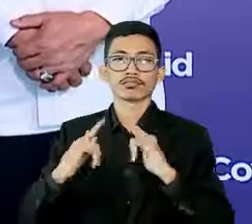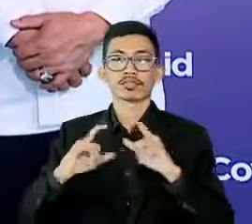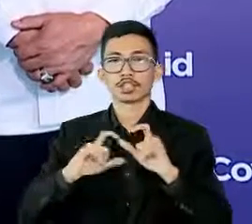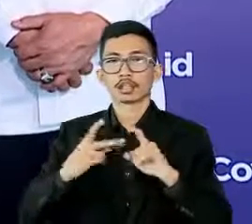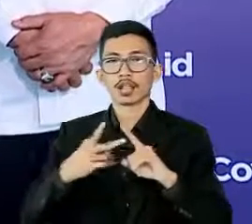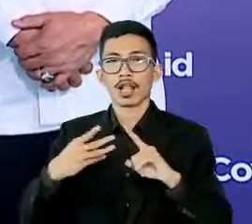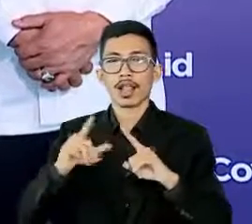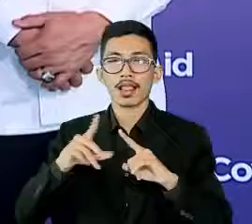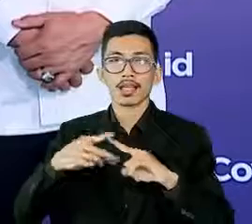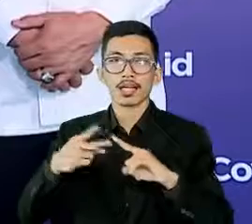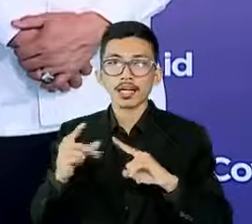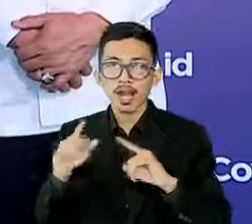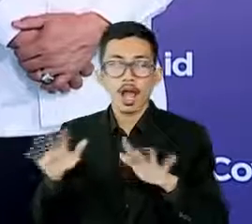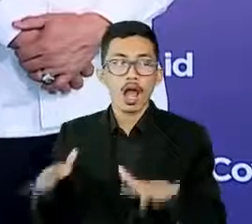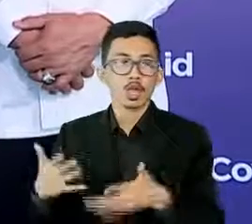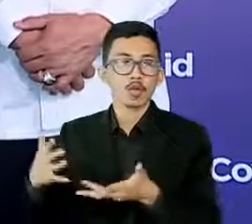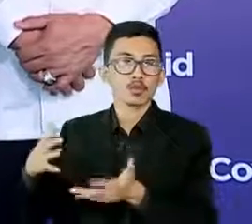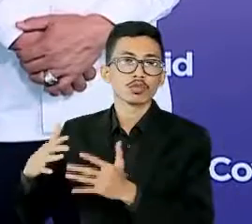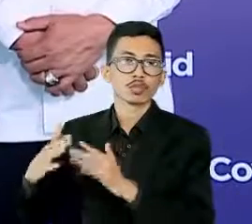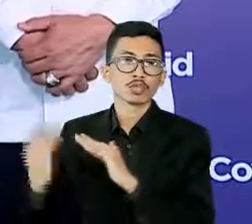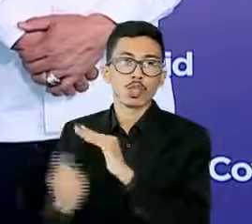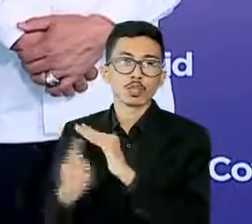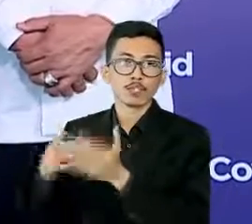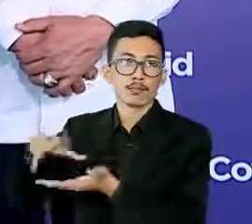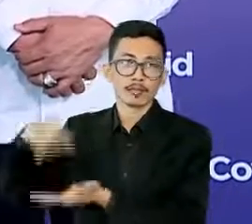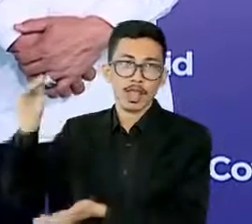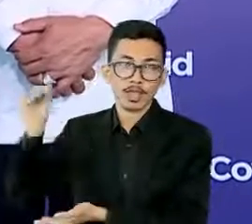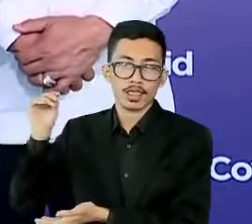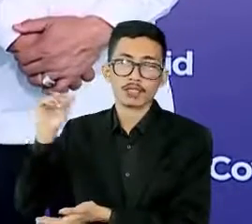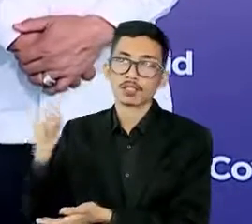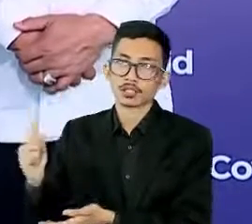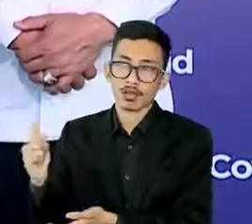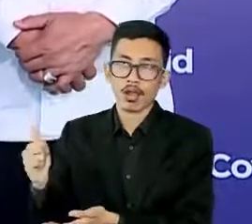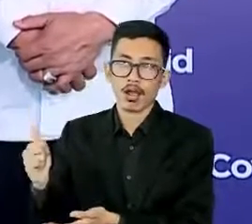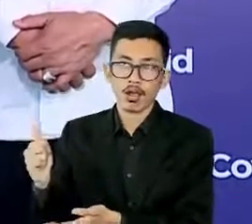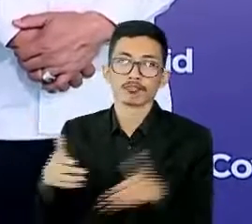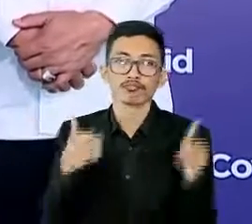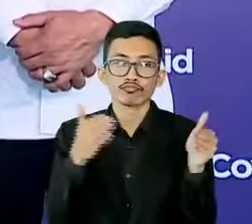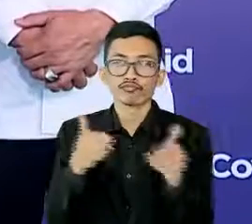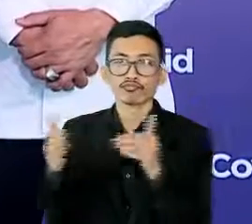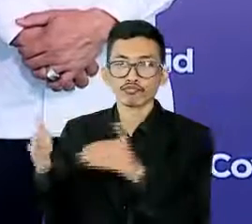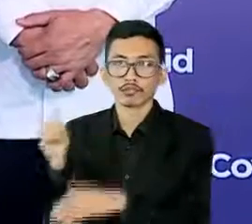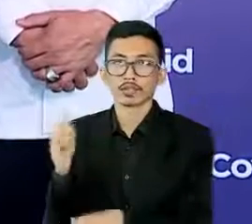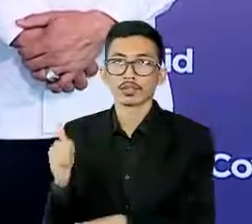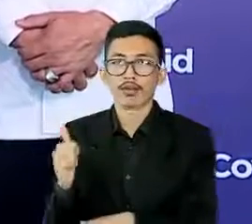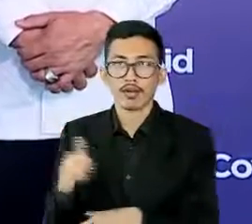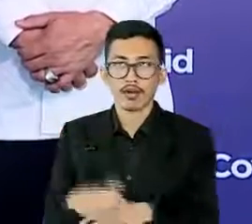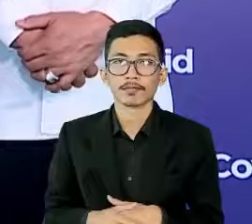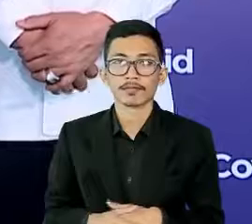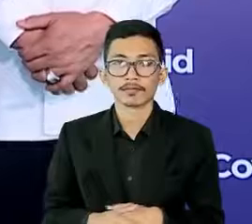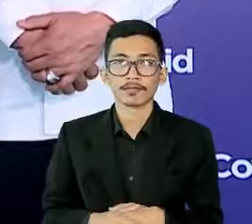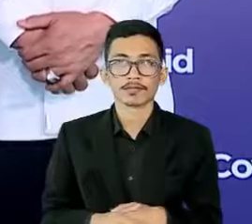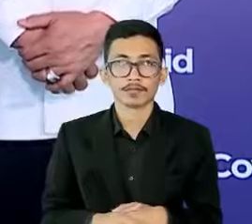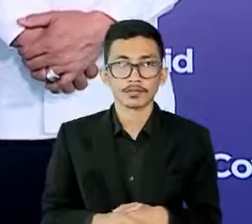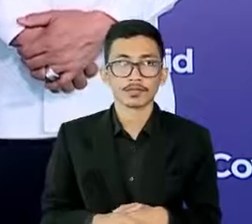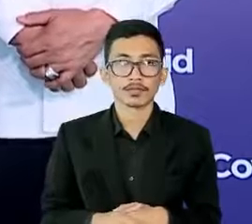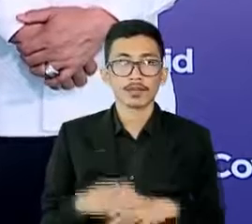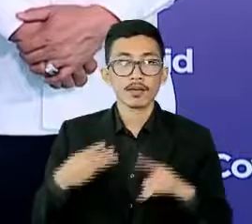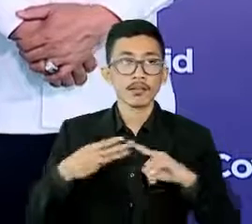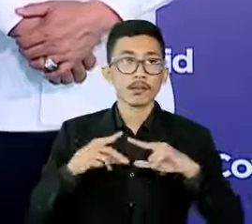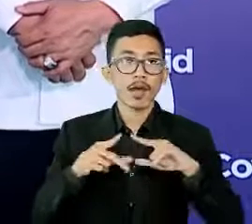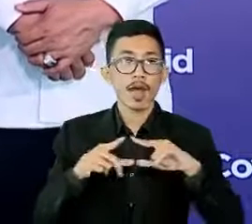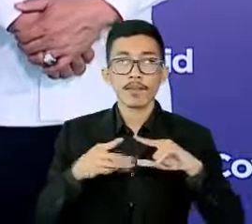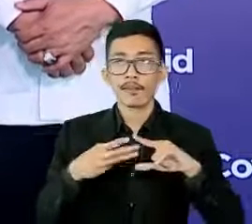isolasi terpusat untuk pelaporan anggota Babinsa memberikan laporan